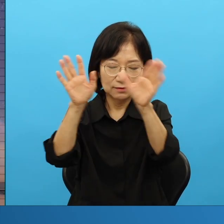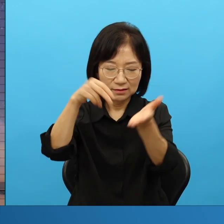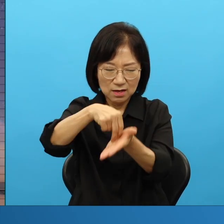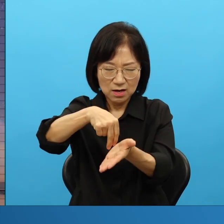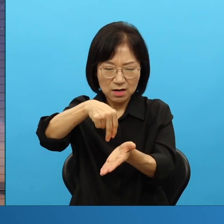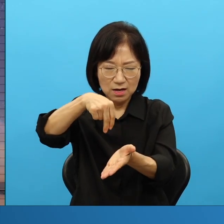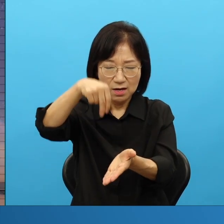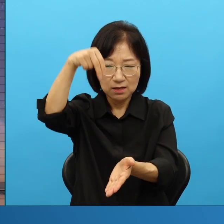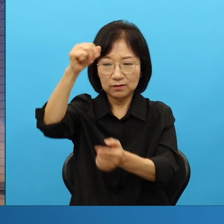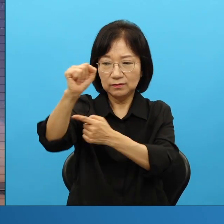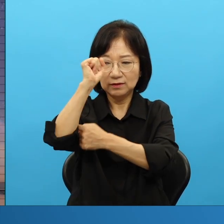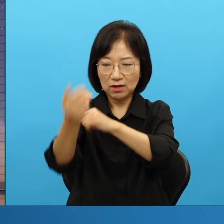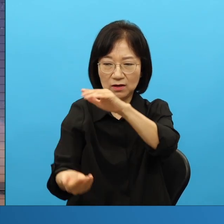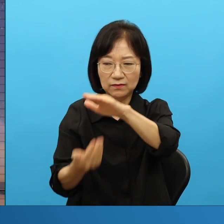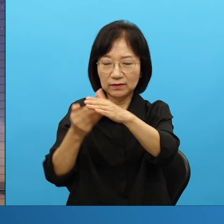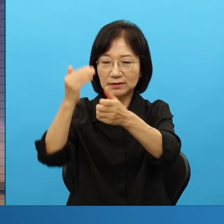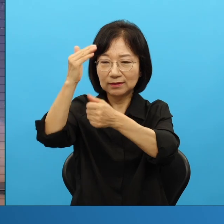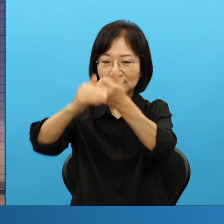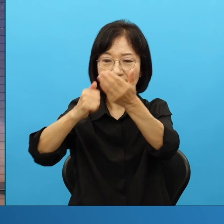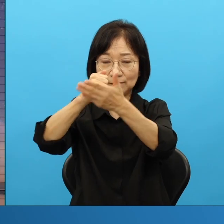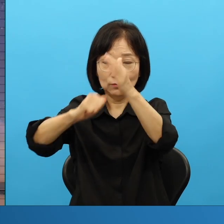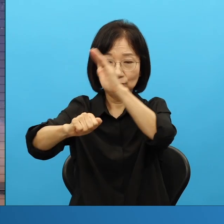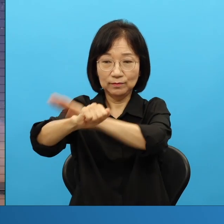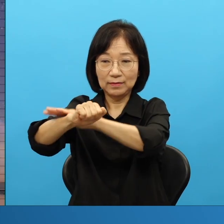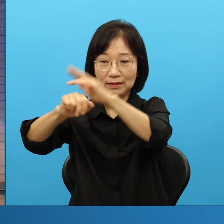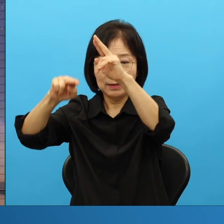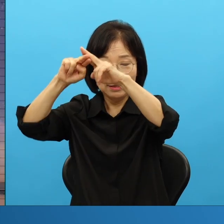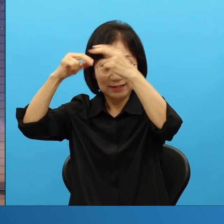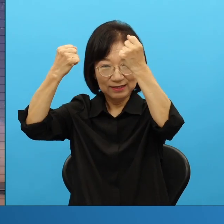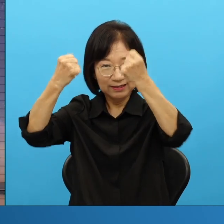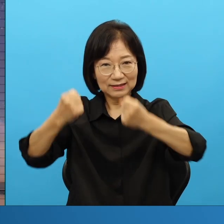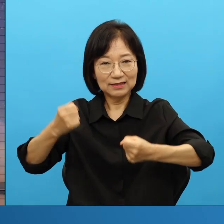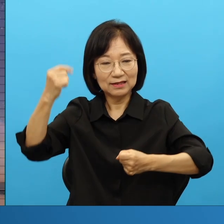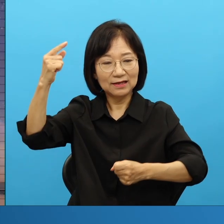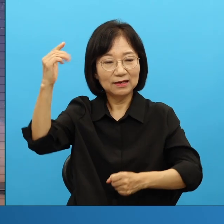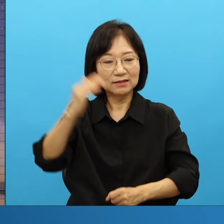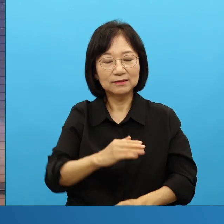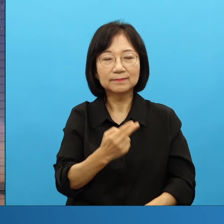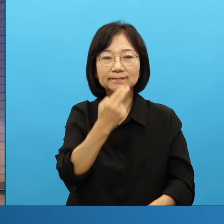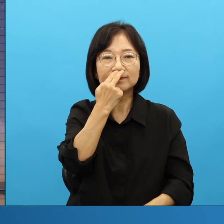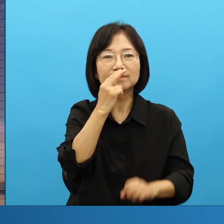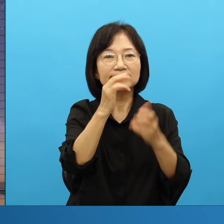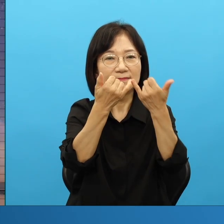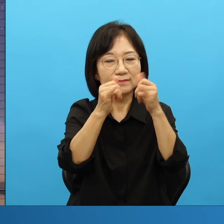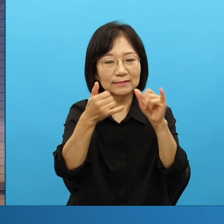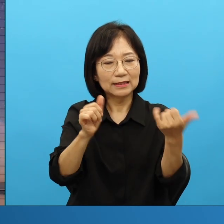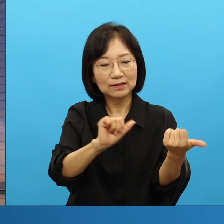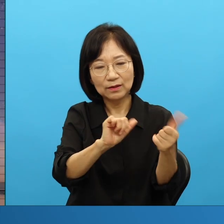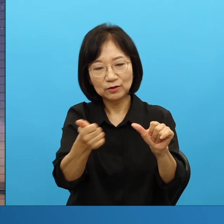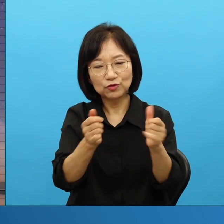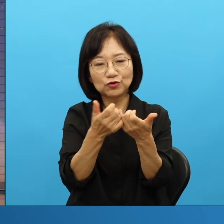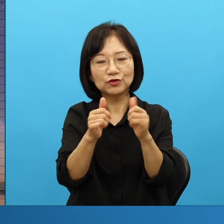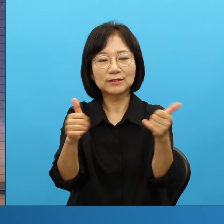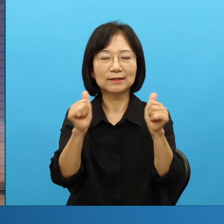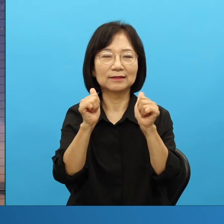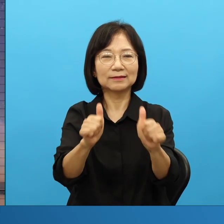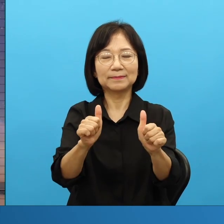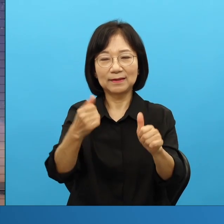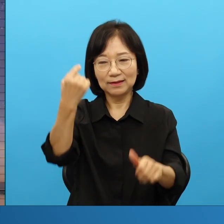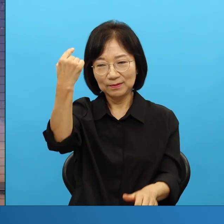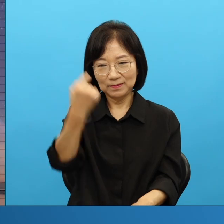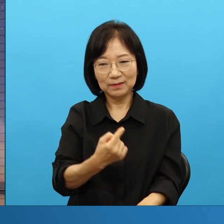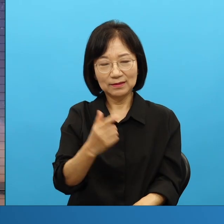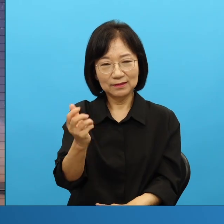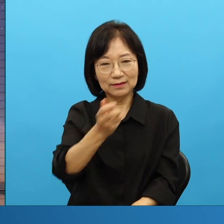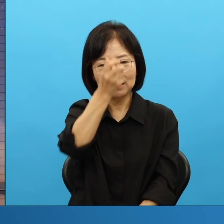살아나시며 하늘에 오르사 전능하신 하나님 우편에 앉아 계시다가 저리로서 산자와 죽은 자를